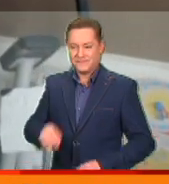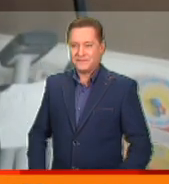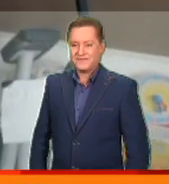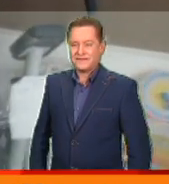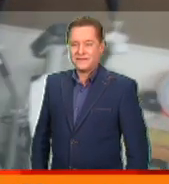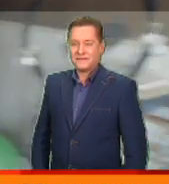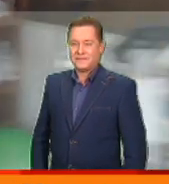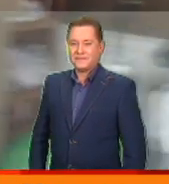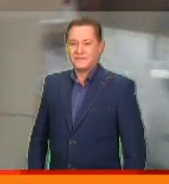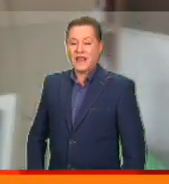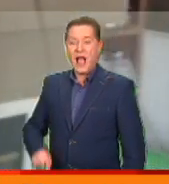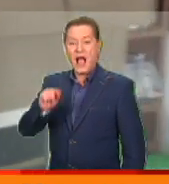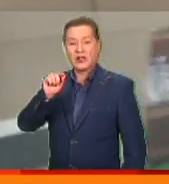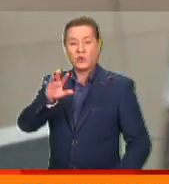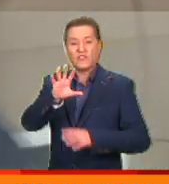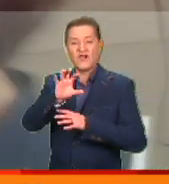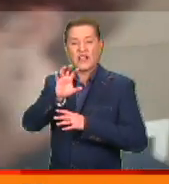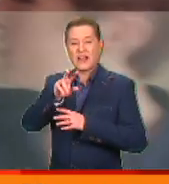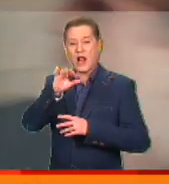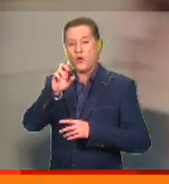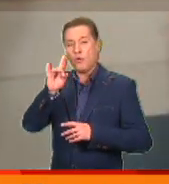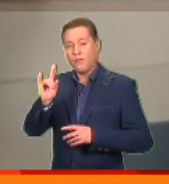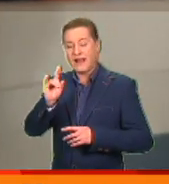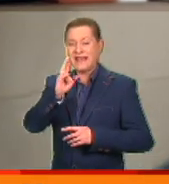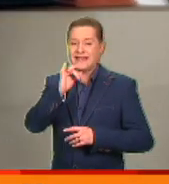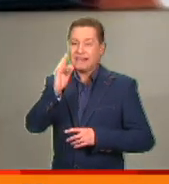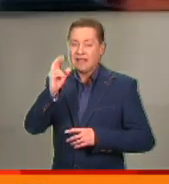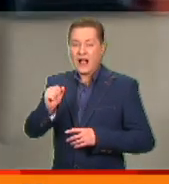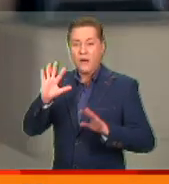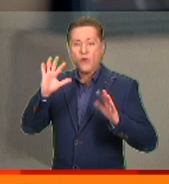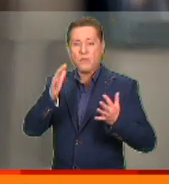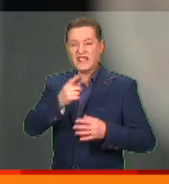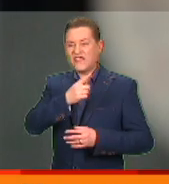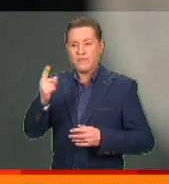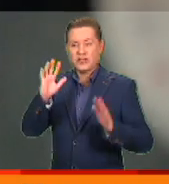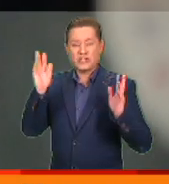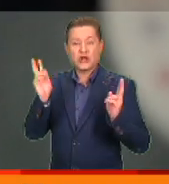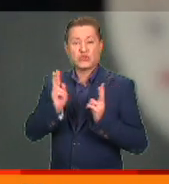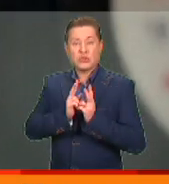And then over here ось тут у нас фотографія Люби та Ніка. Це моменти, коли ми їх вперше зустріли.